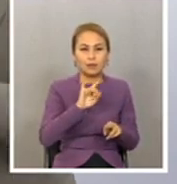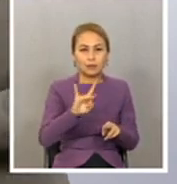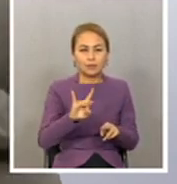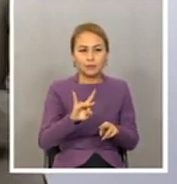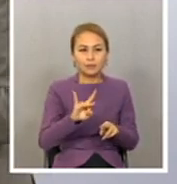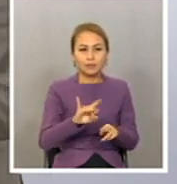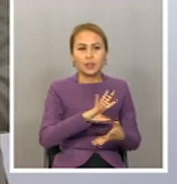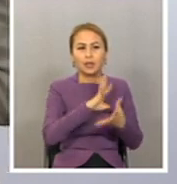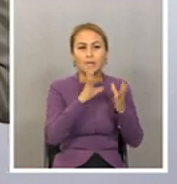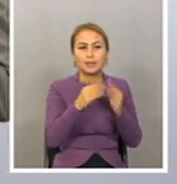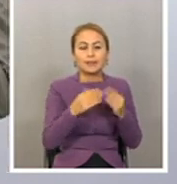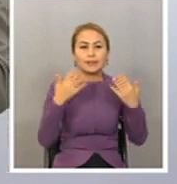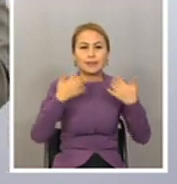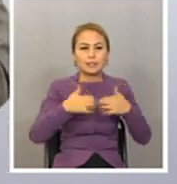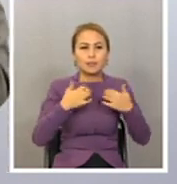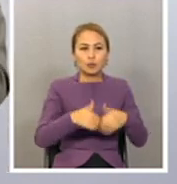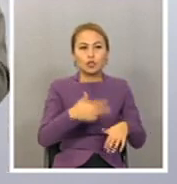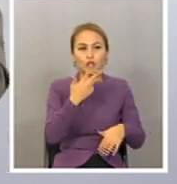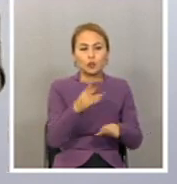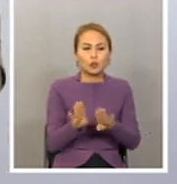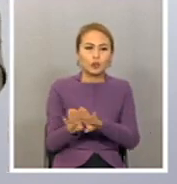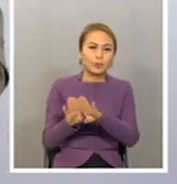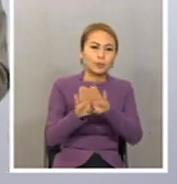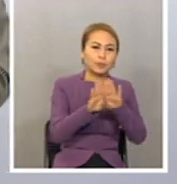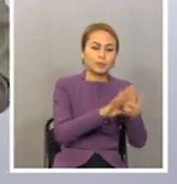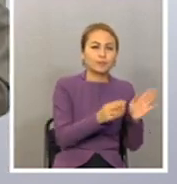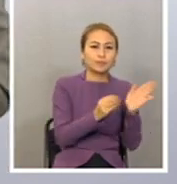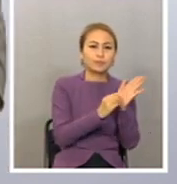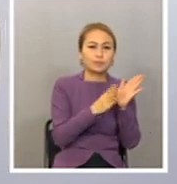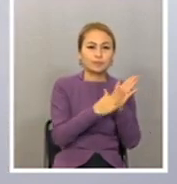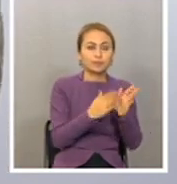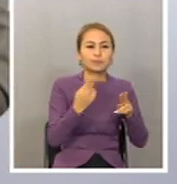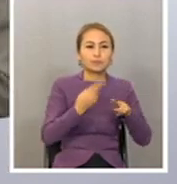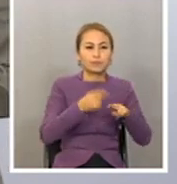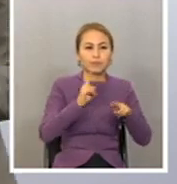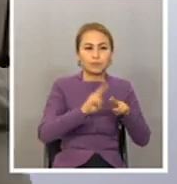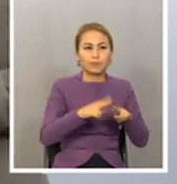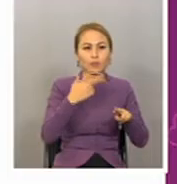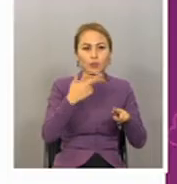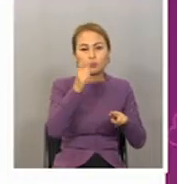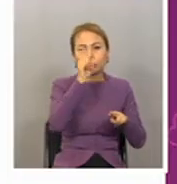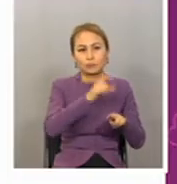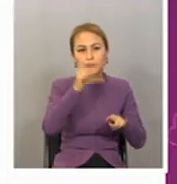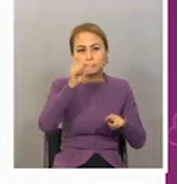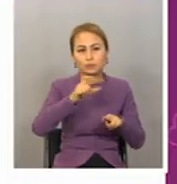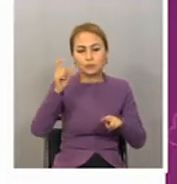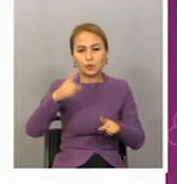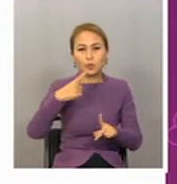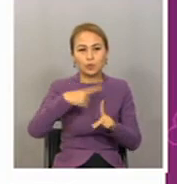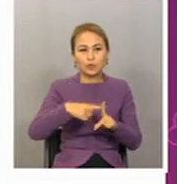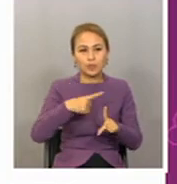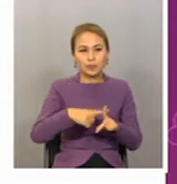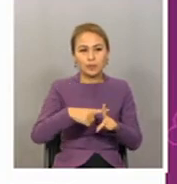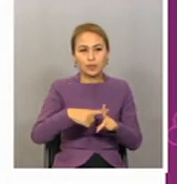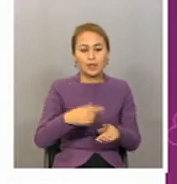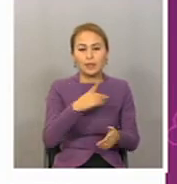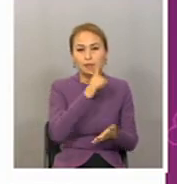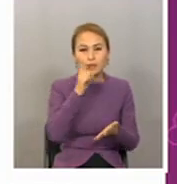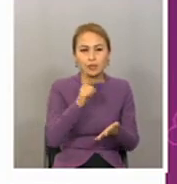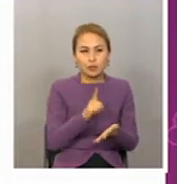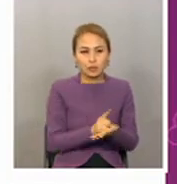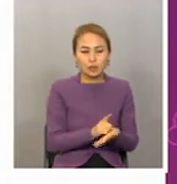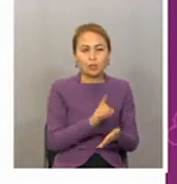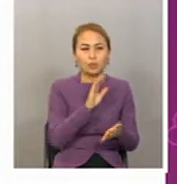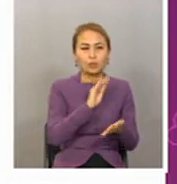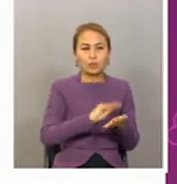Есеп бойынша үшеуі де бірігіп жұмыс істейтін болғандықтан 3 бөлшегімізді қосамыз. Ал қосайық, енді міндетті түрде